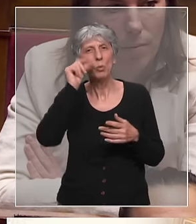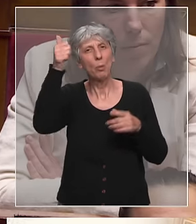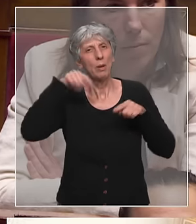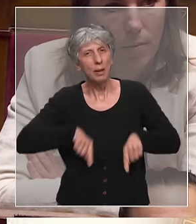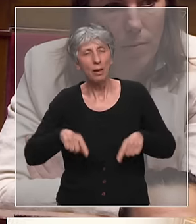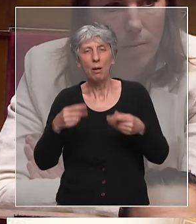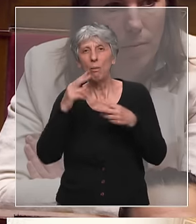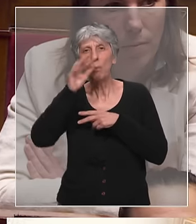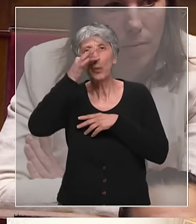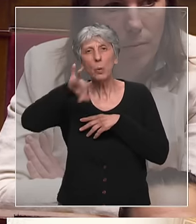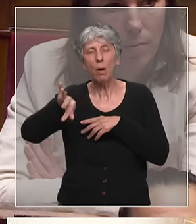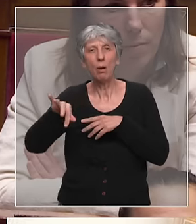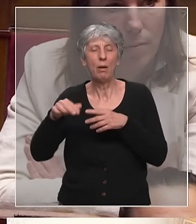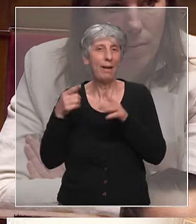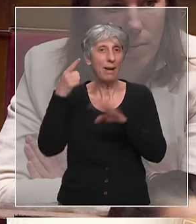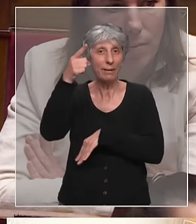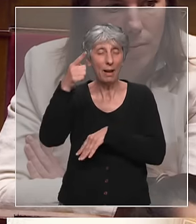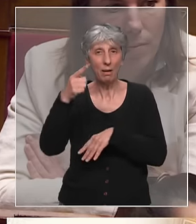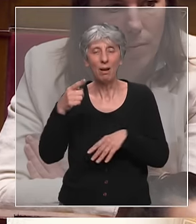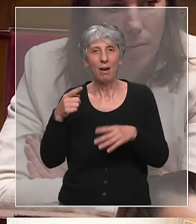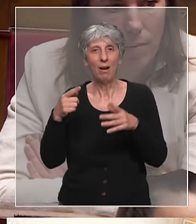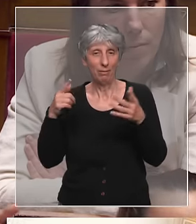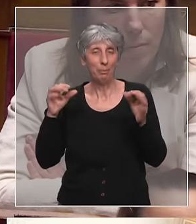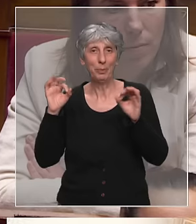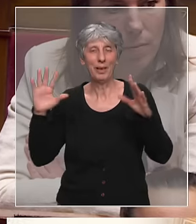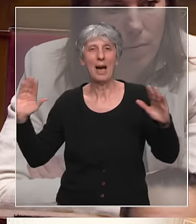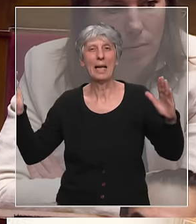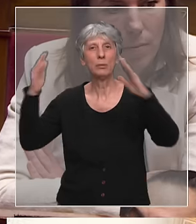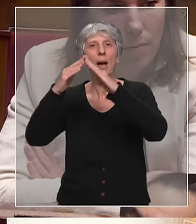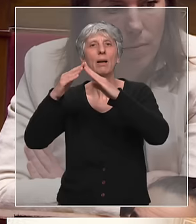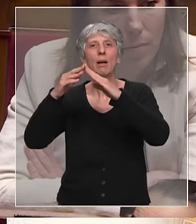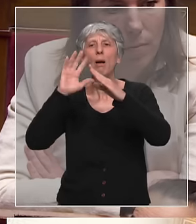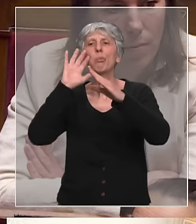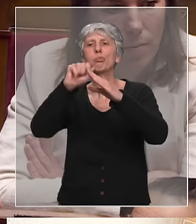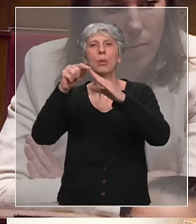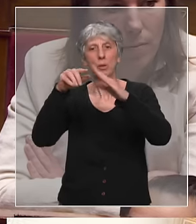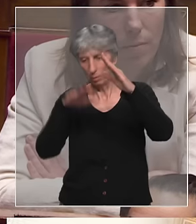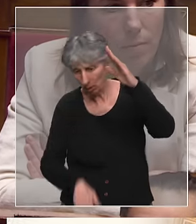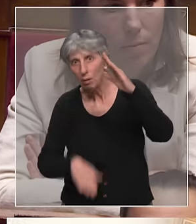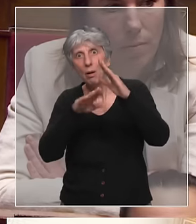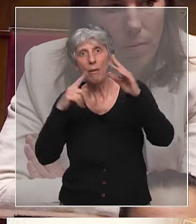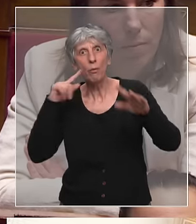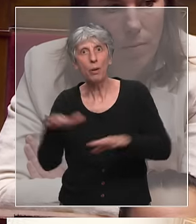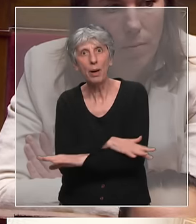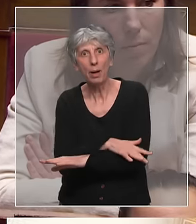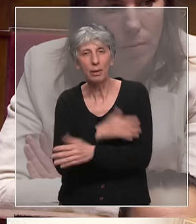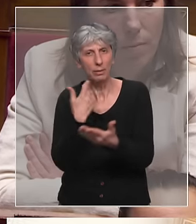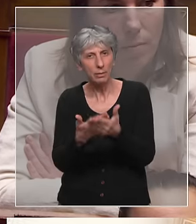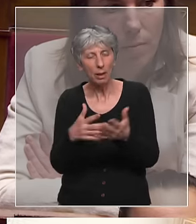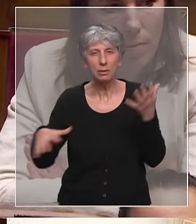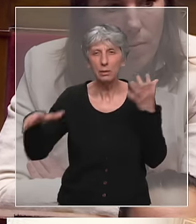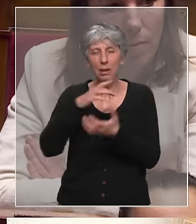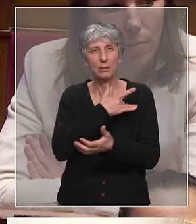éternels, nous n'en sommes qu'à la partie émergée de l'iceberg. Alors face à ces constats alarmants, face à ce scandale sanitaire qui prend une nouvelle